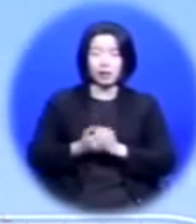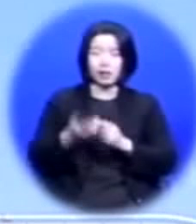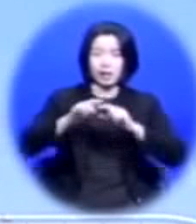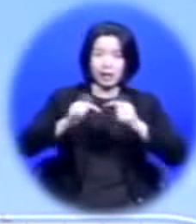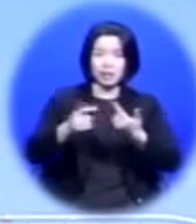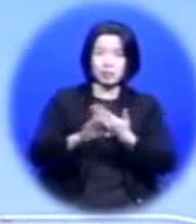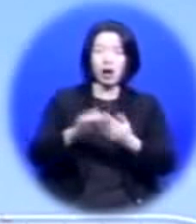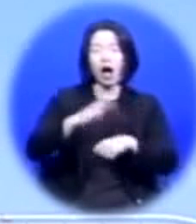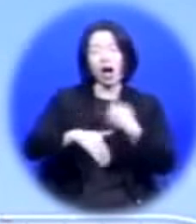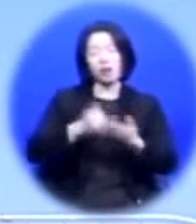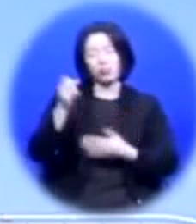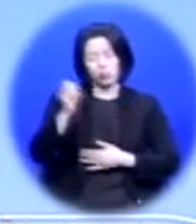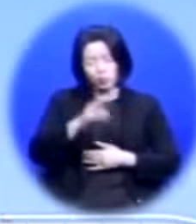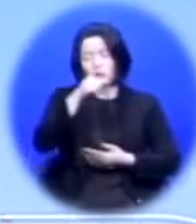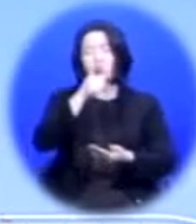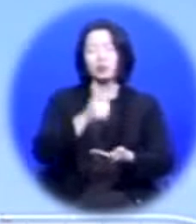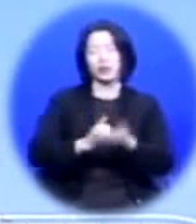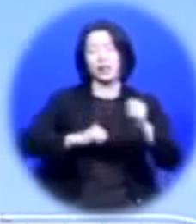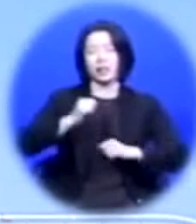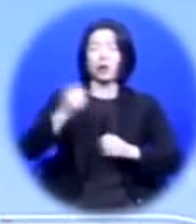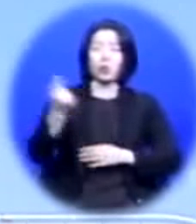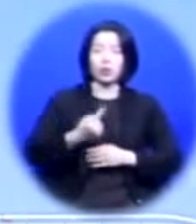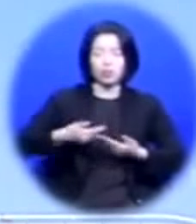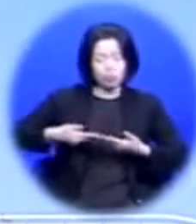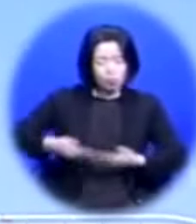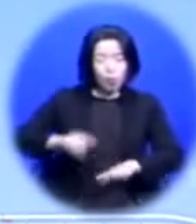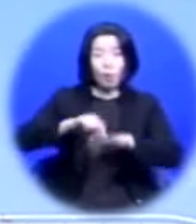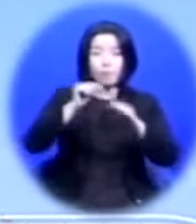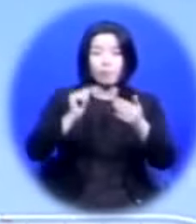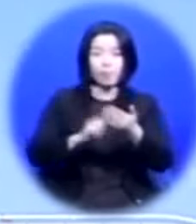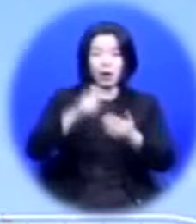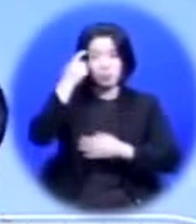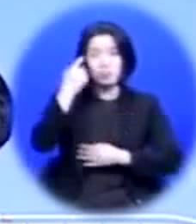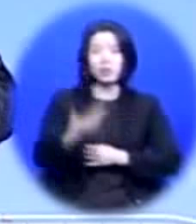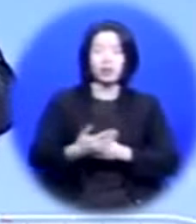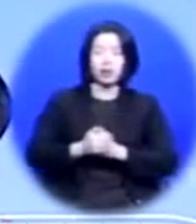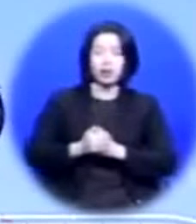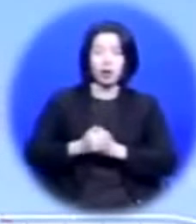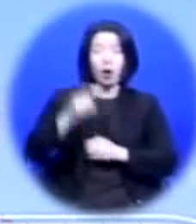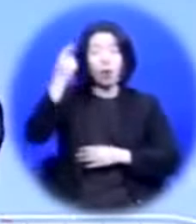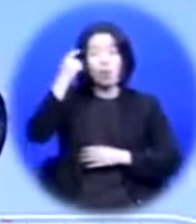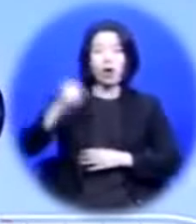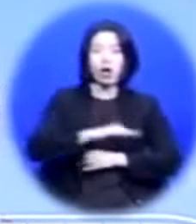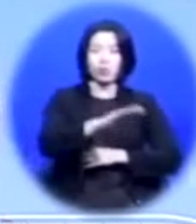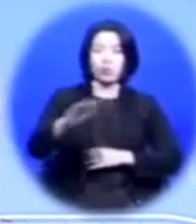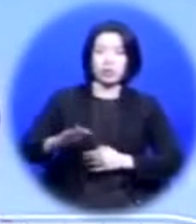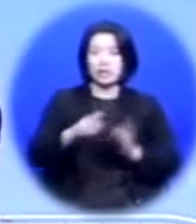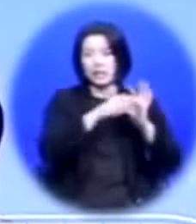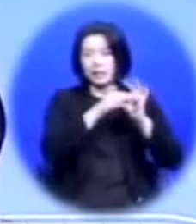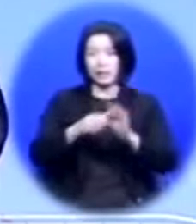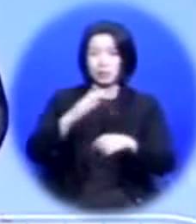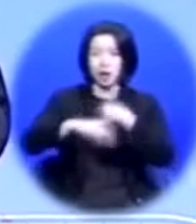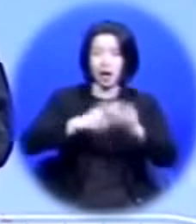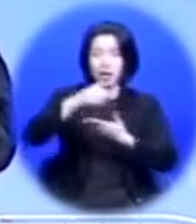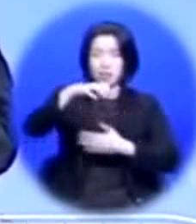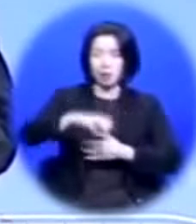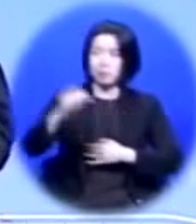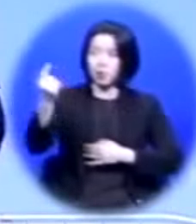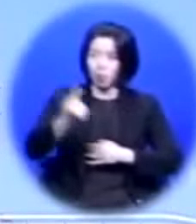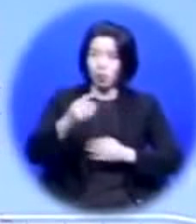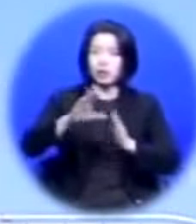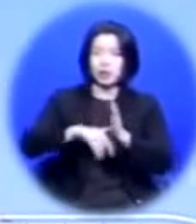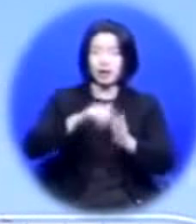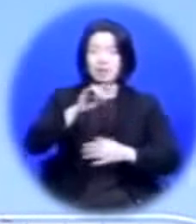짓고 왔어요 무거운 마음이니까 왜 우리는 계속 하나님 앞에 나올 때마다 예배드릴